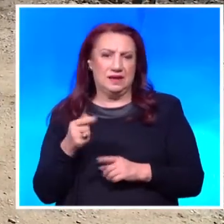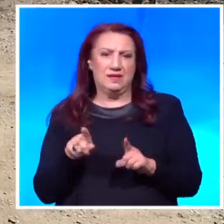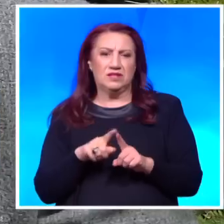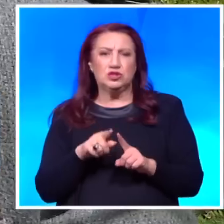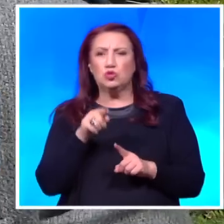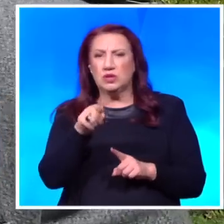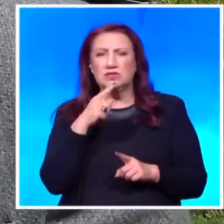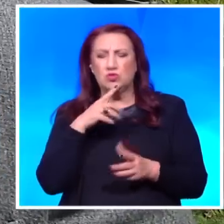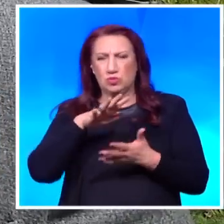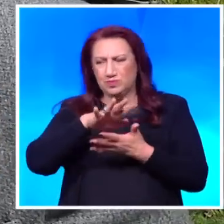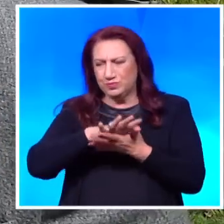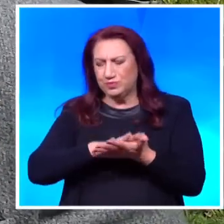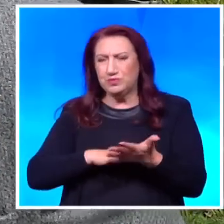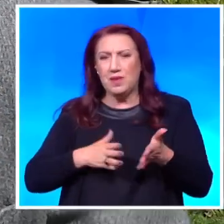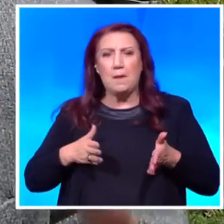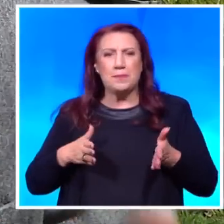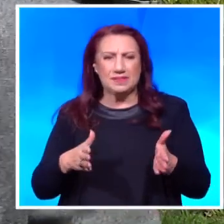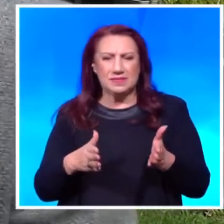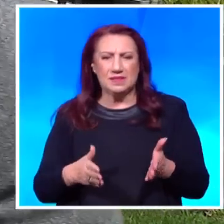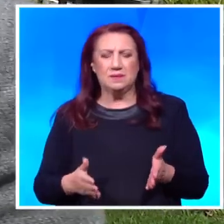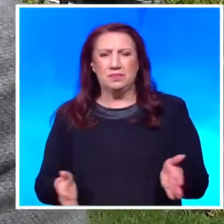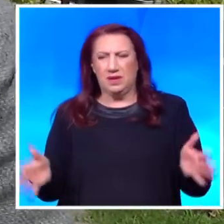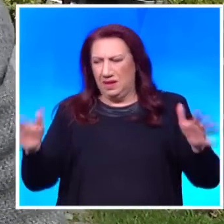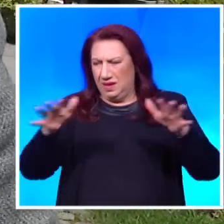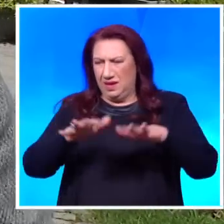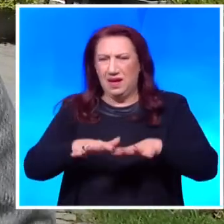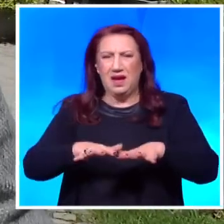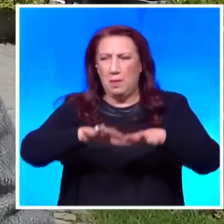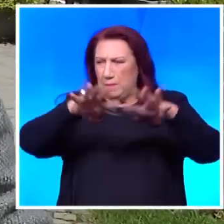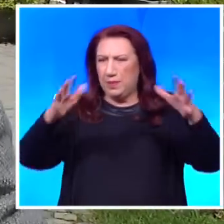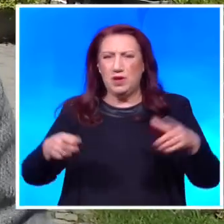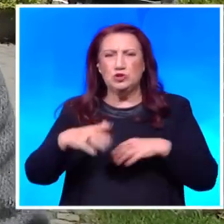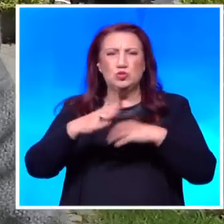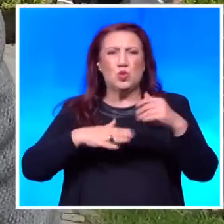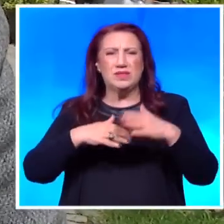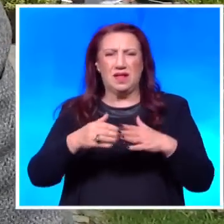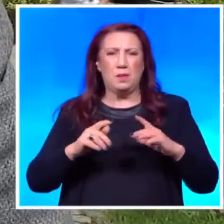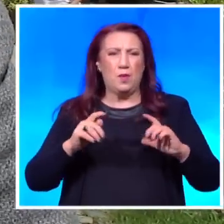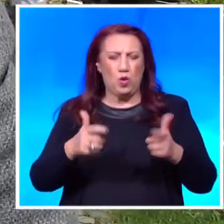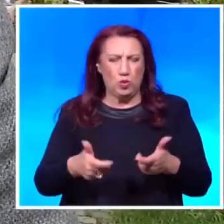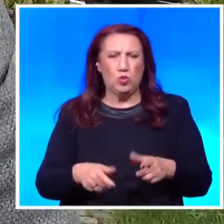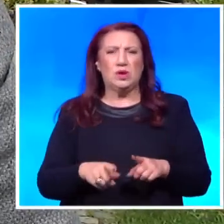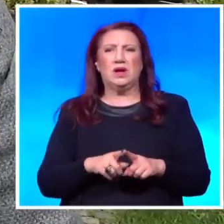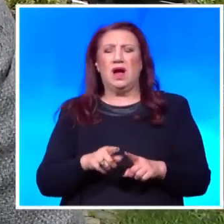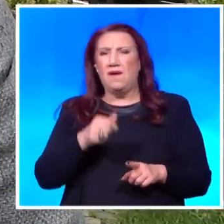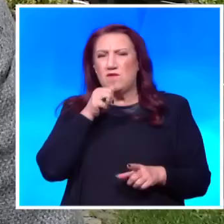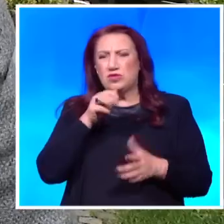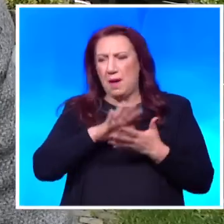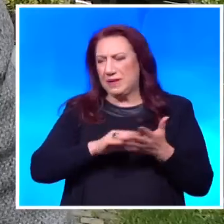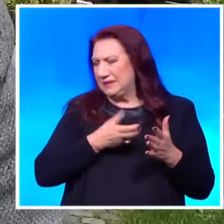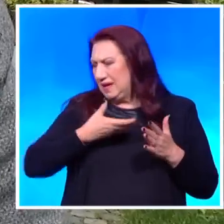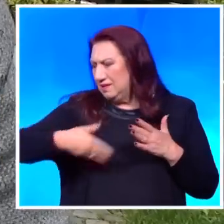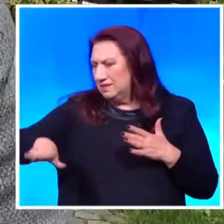пътя. Струпване на строителни отпадъци, отвеждане на отпадни води, работа не по правилата, за всичко това